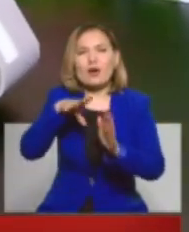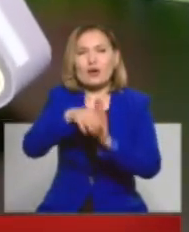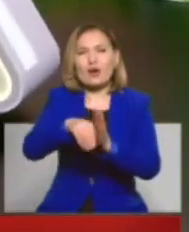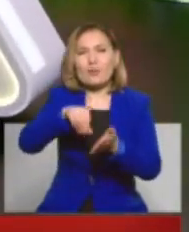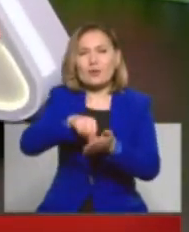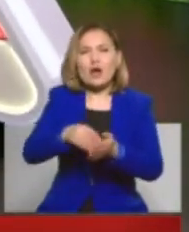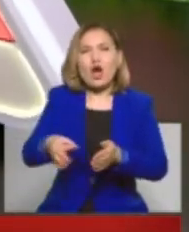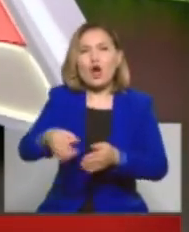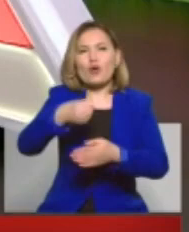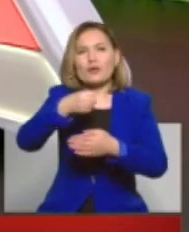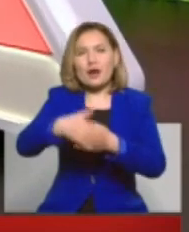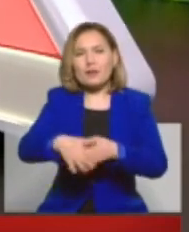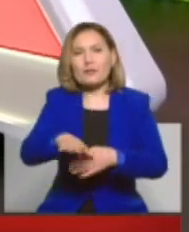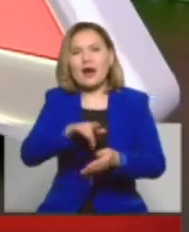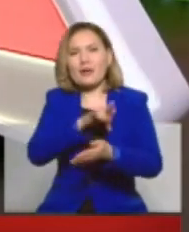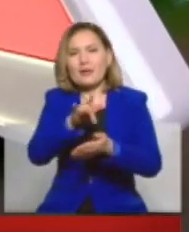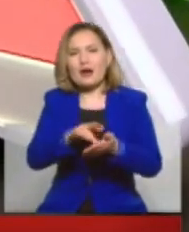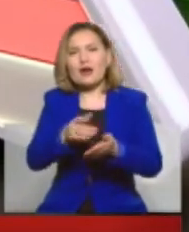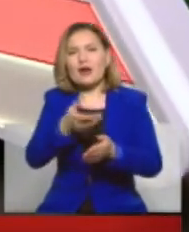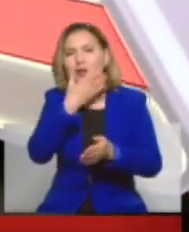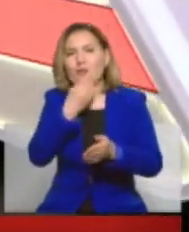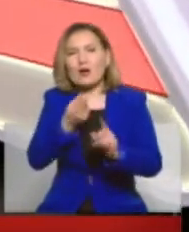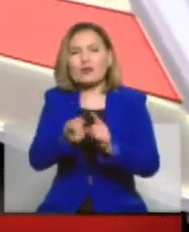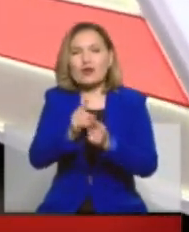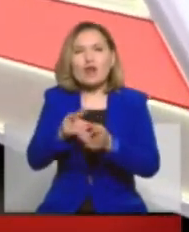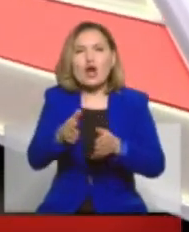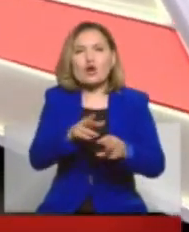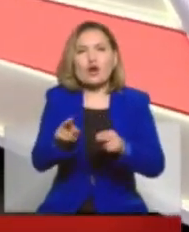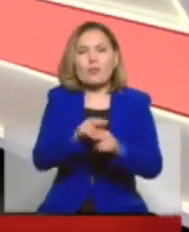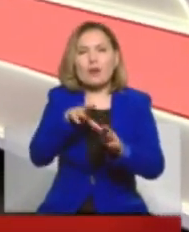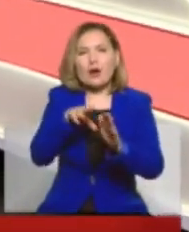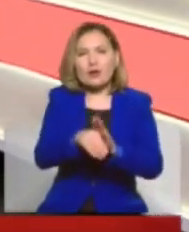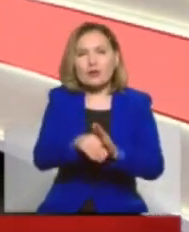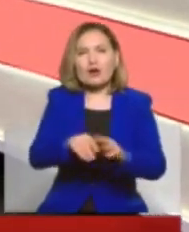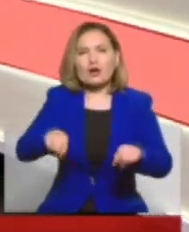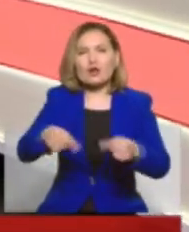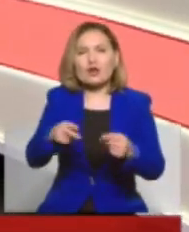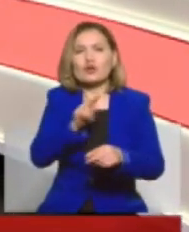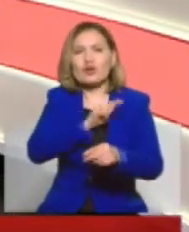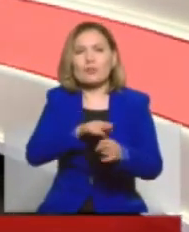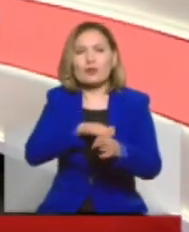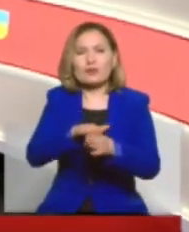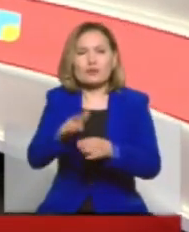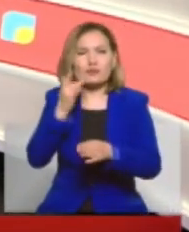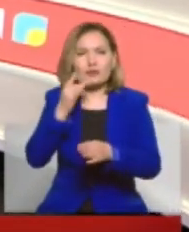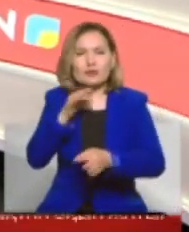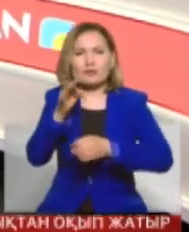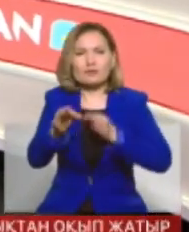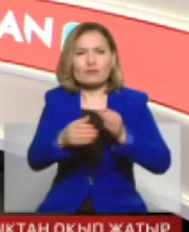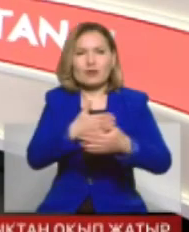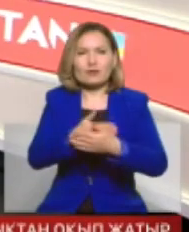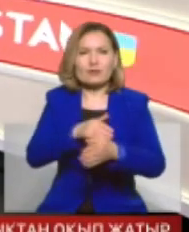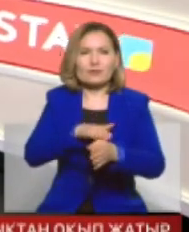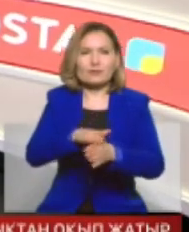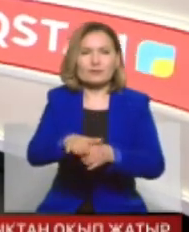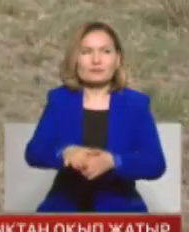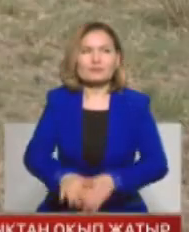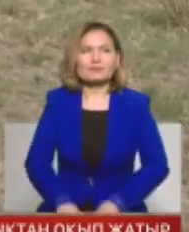жатыр. Облыс орталығы болғалы қаланың ажары кіріп, жол салынып, аулаларды қалыпқа келтіру жұмыстары үздіксіз жүріп жатыр.